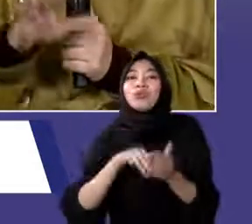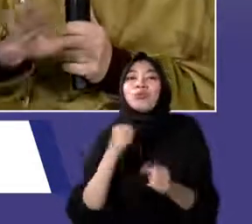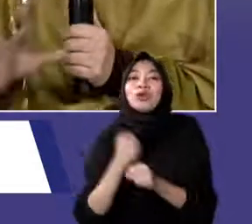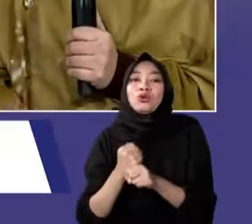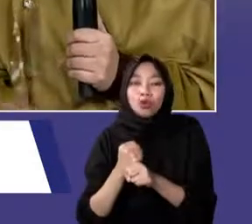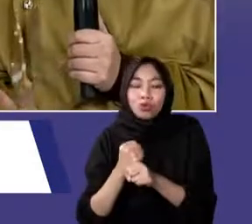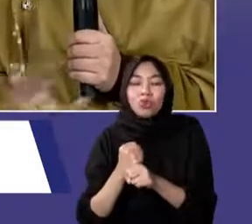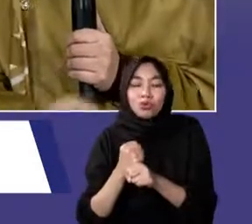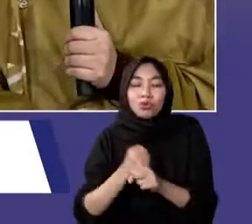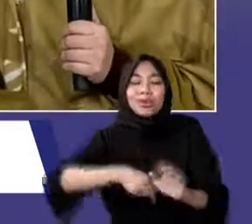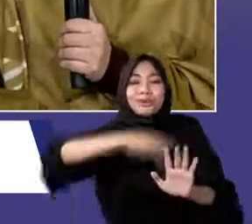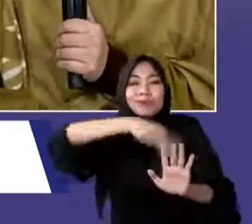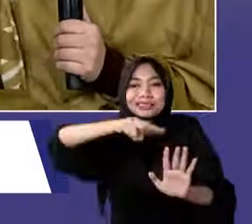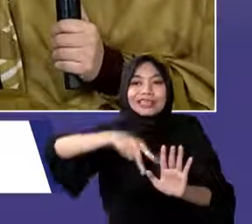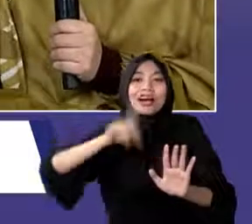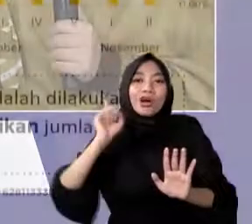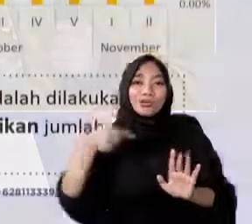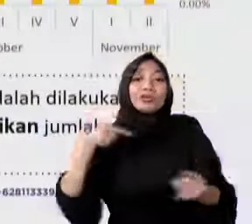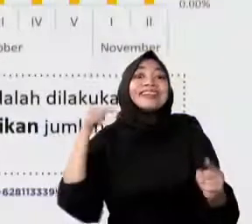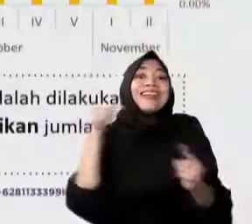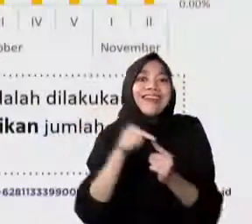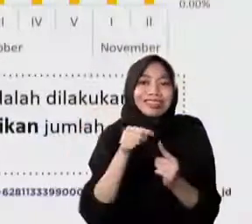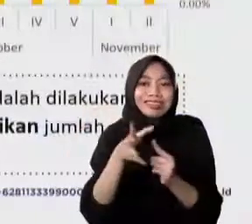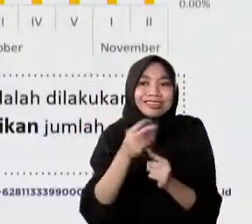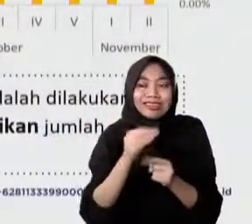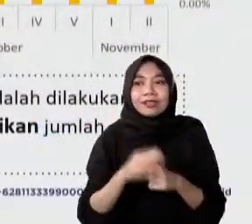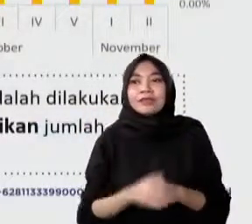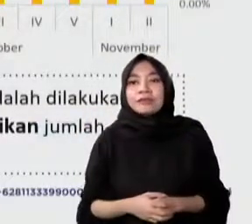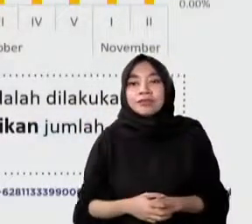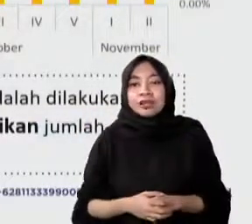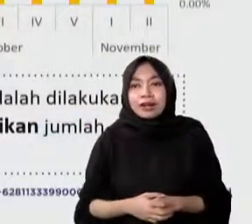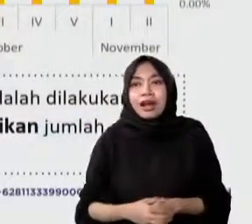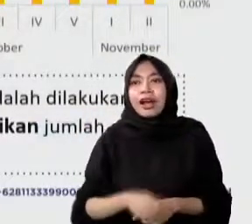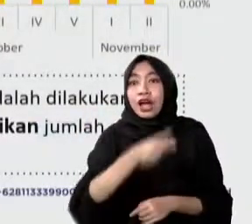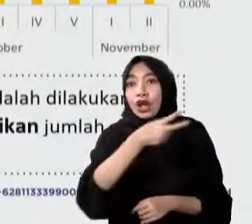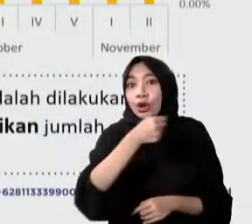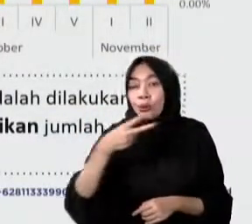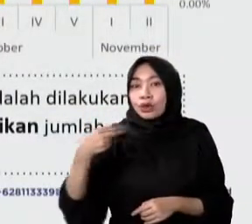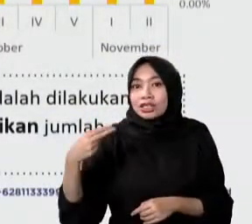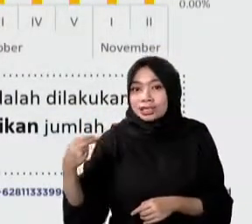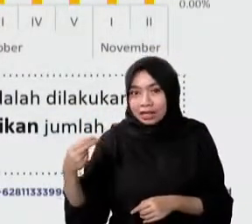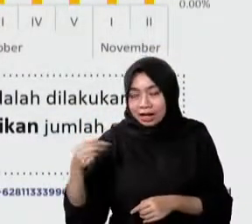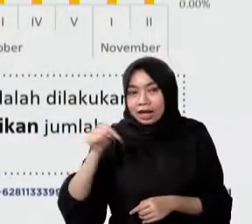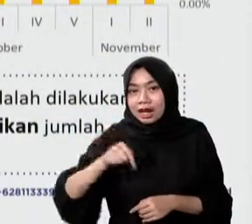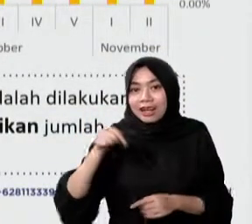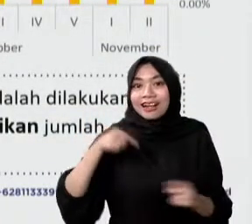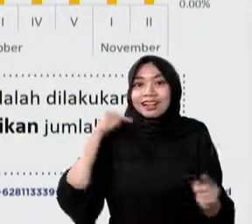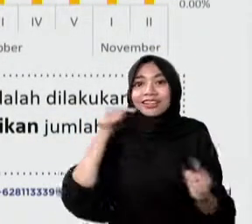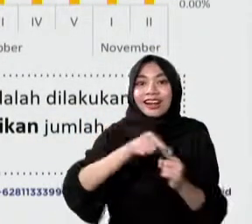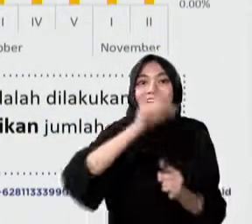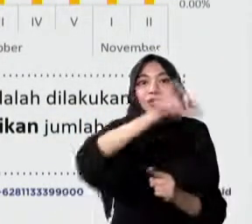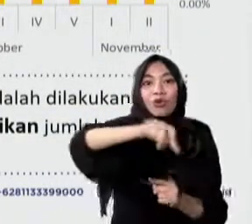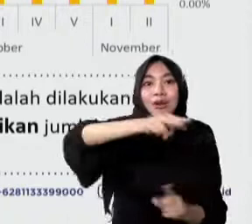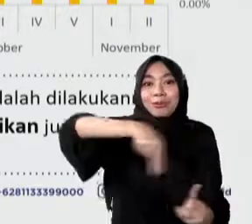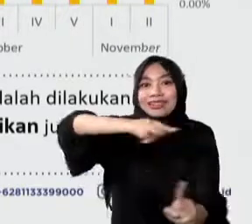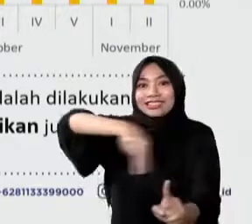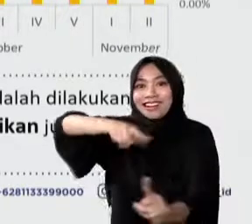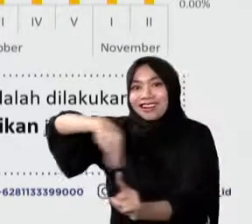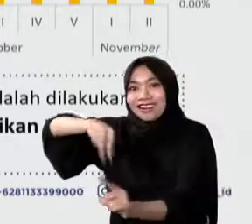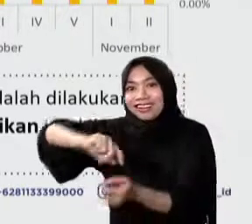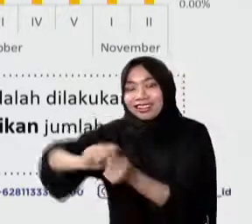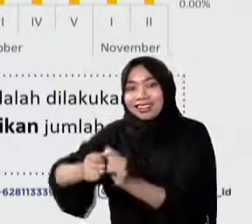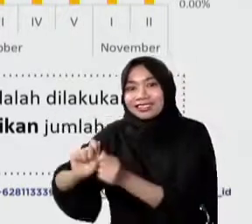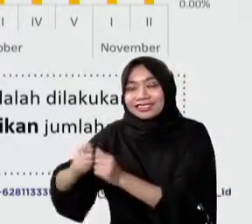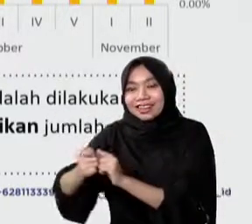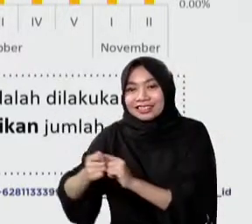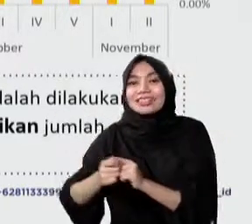coba kita lihat di grafik ini. Sudah kita siapkan bagaimana sih progres Indonesia dalam rangka mencapai target pemeriksaan WHO. Dan memang